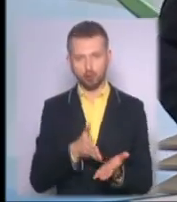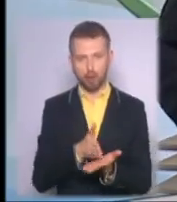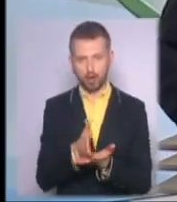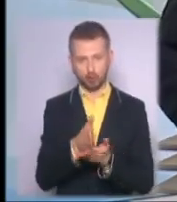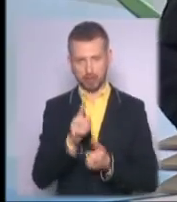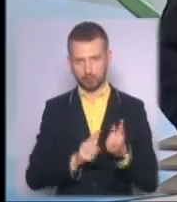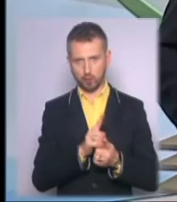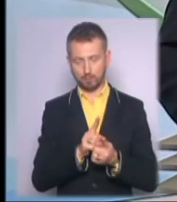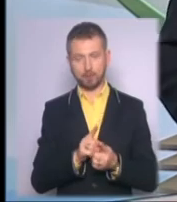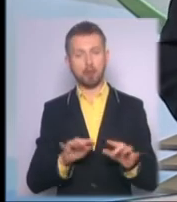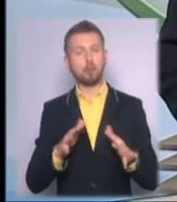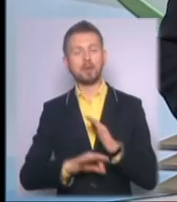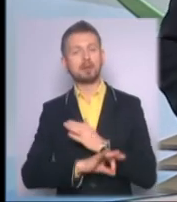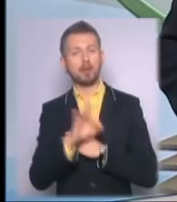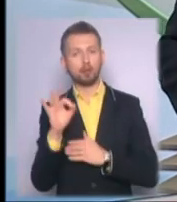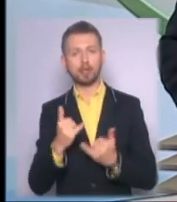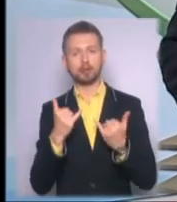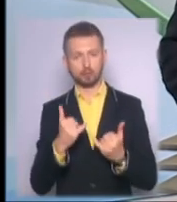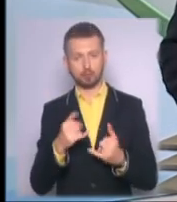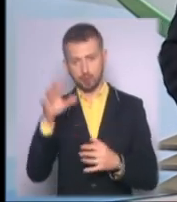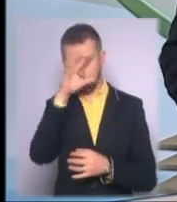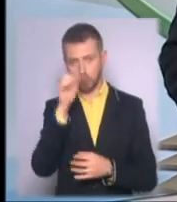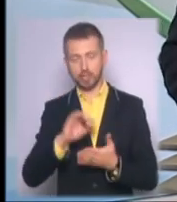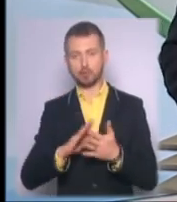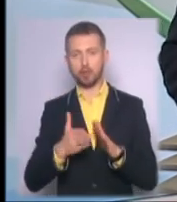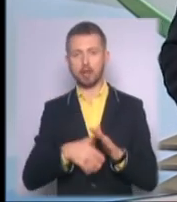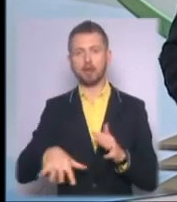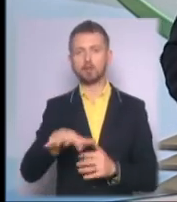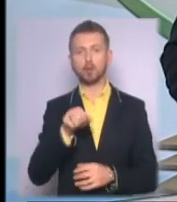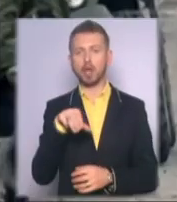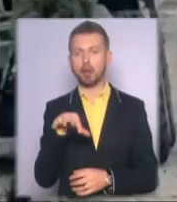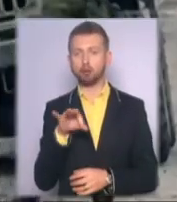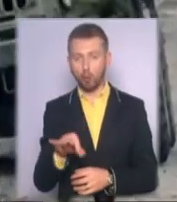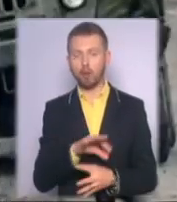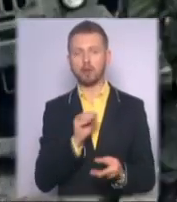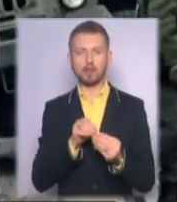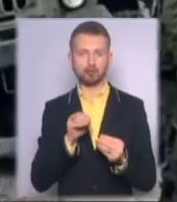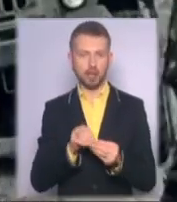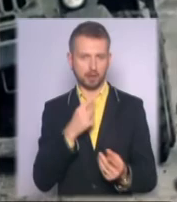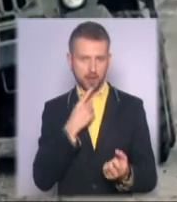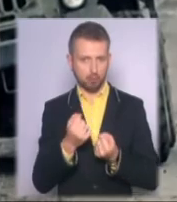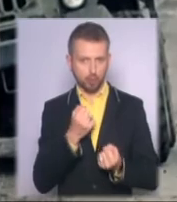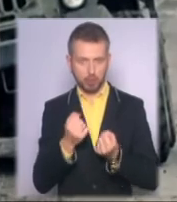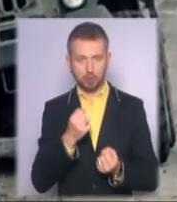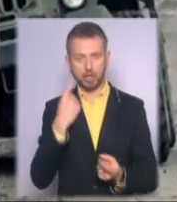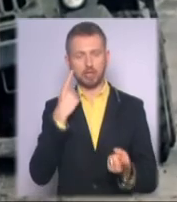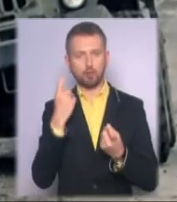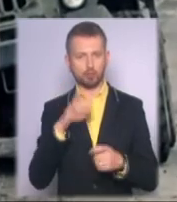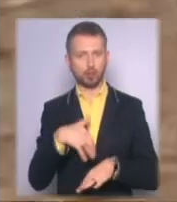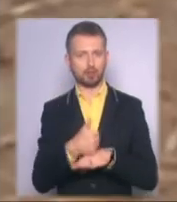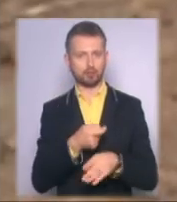Тепер до подій на Сході. Протягом цієї ночі ситуація у зоні проведення антитерористичної операції залишалася напруженою, інформують у штабі.